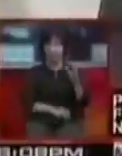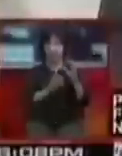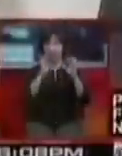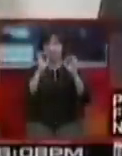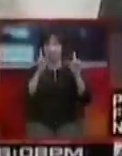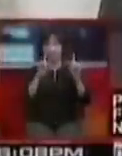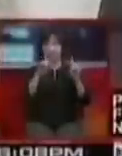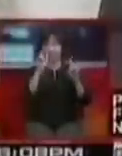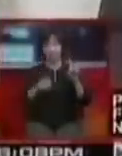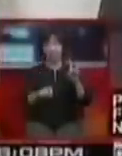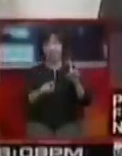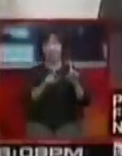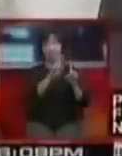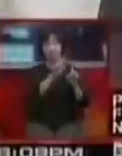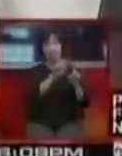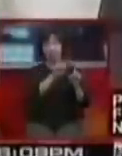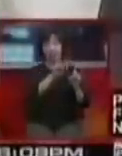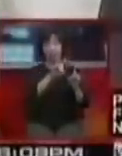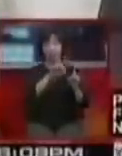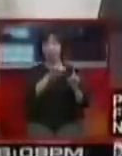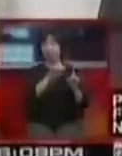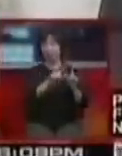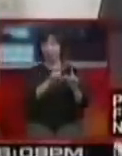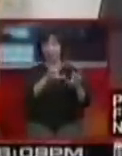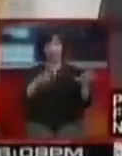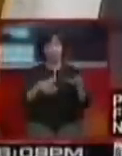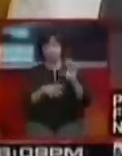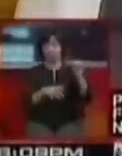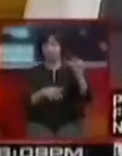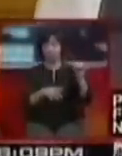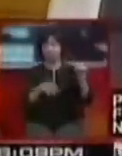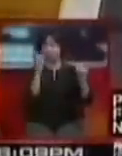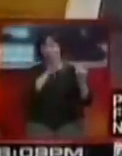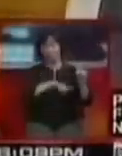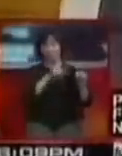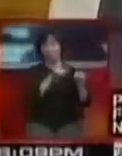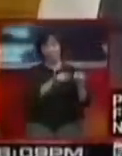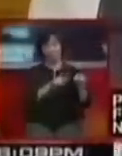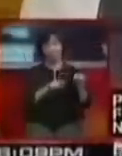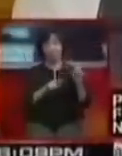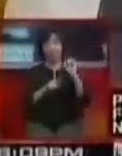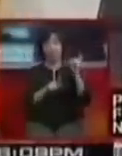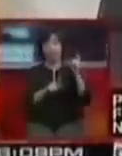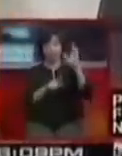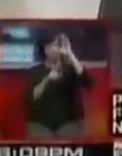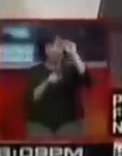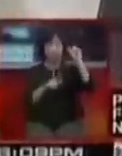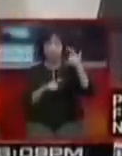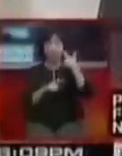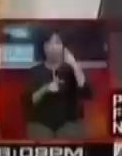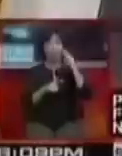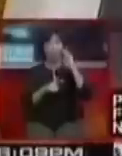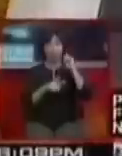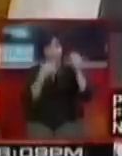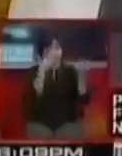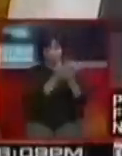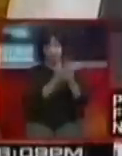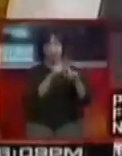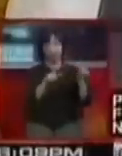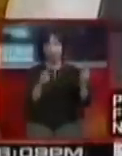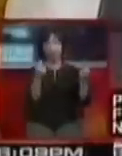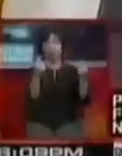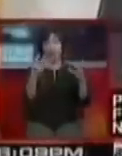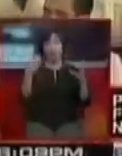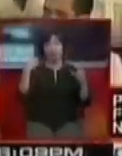daw mag-remedial class ang mga ito. Bagamat nakakulong na raw si Congresswoman Gloria Macapagal Arroyo, sabi ni Pinoy, marami